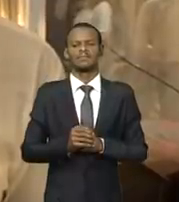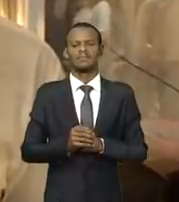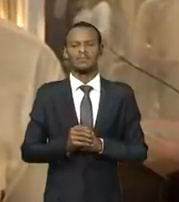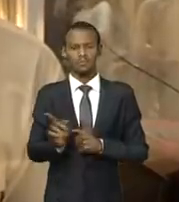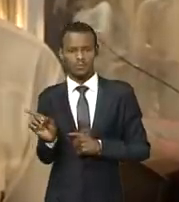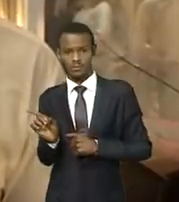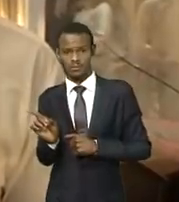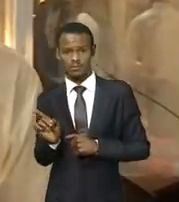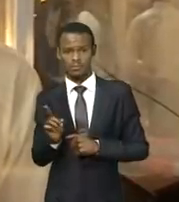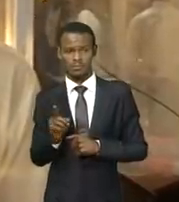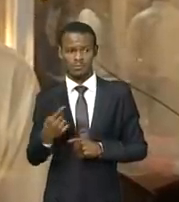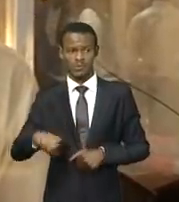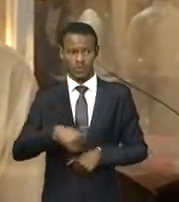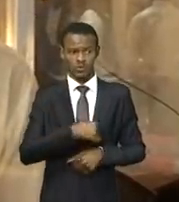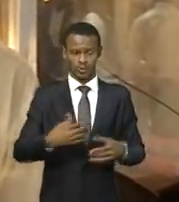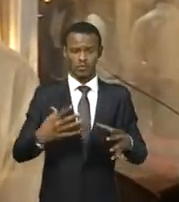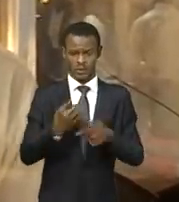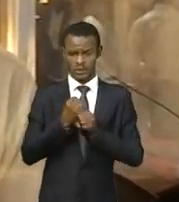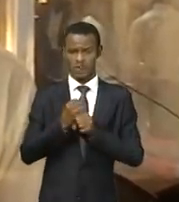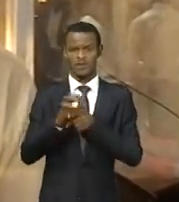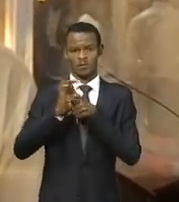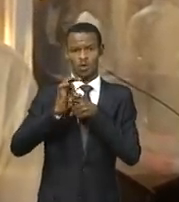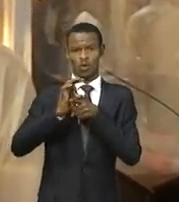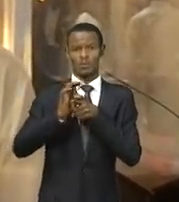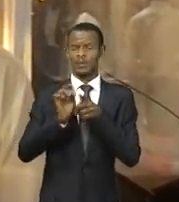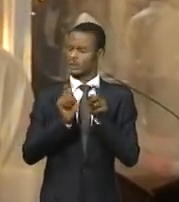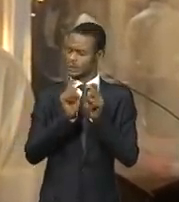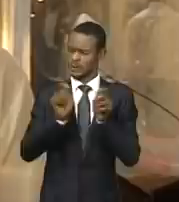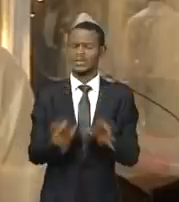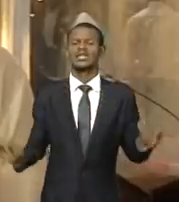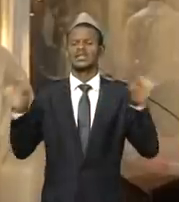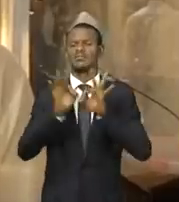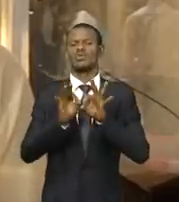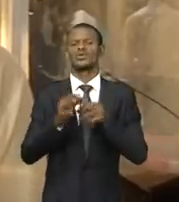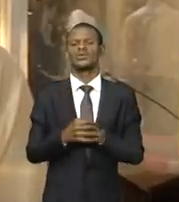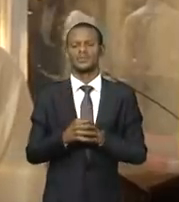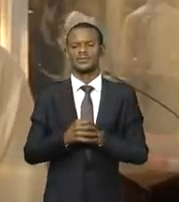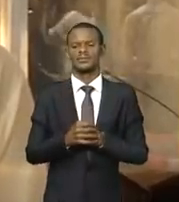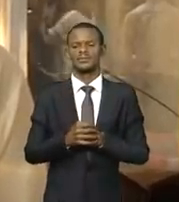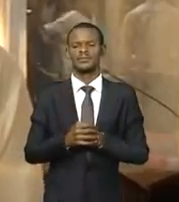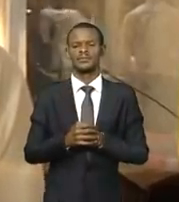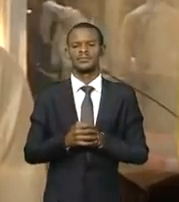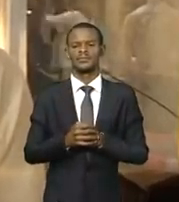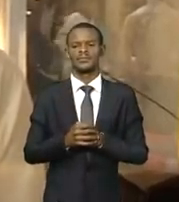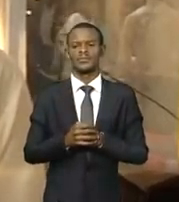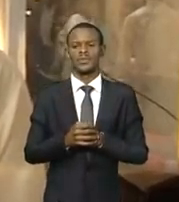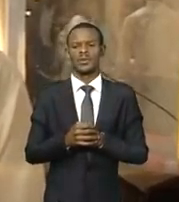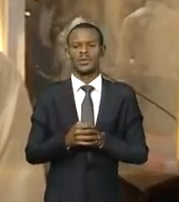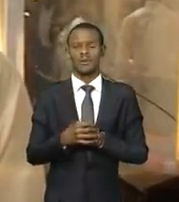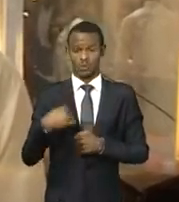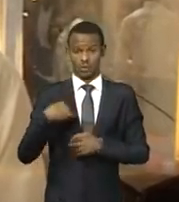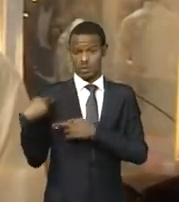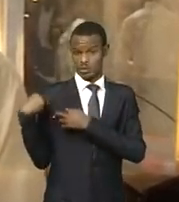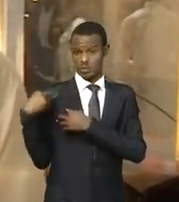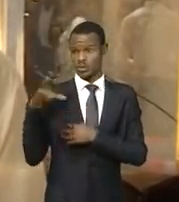importante aujourd'hui, parce que c'est cette matière qui nous permettra de bien évoluer dans des structures très grandes comme